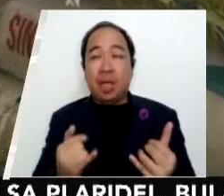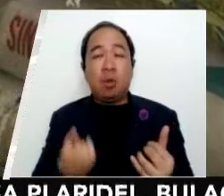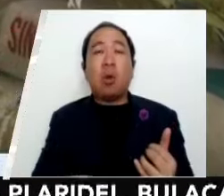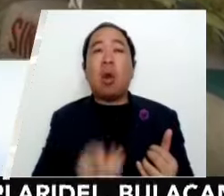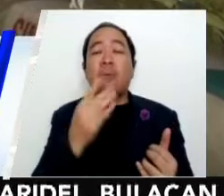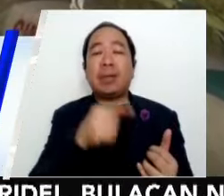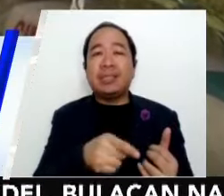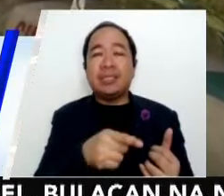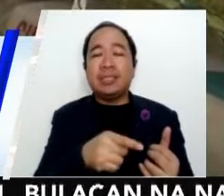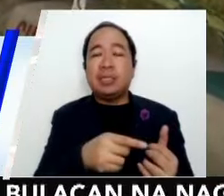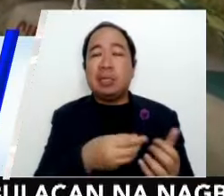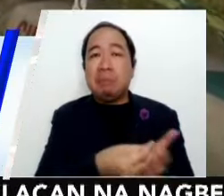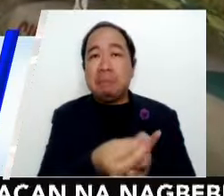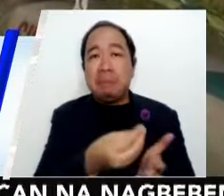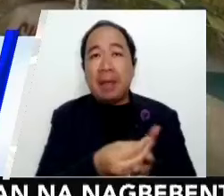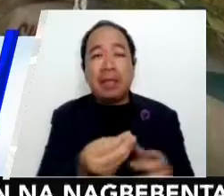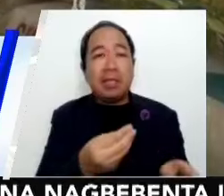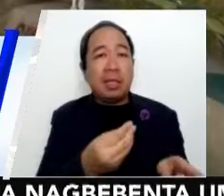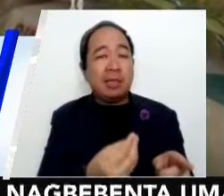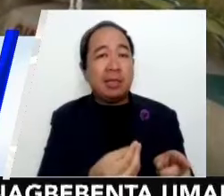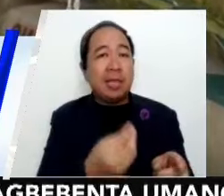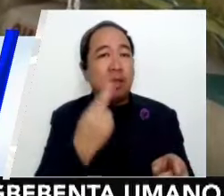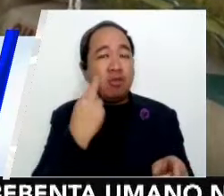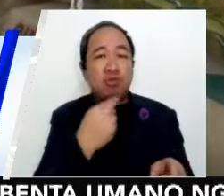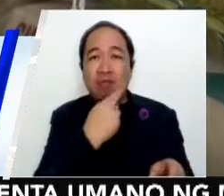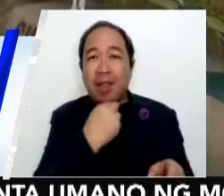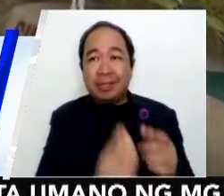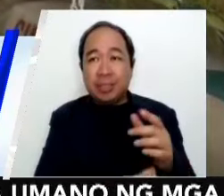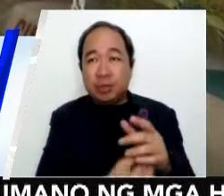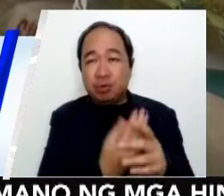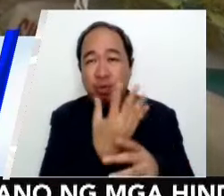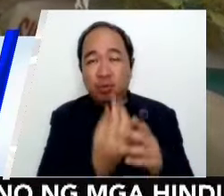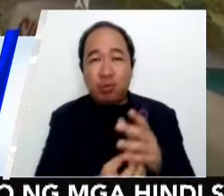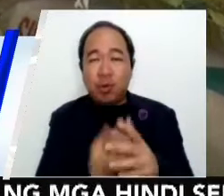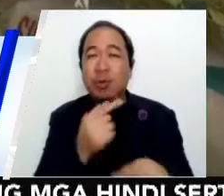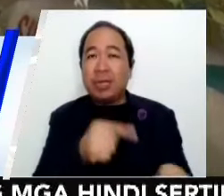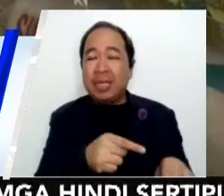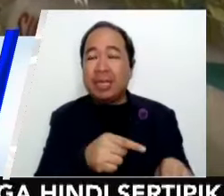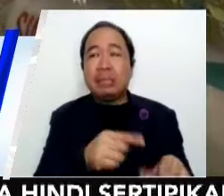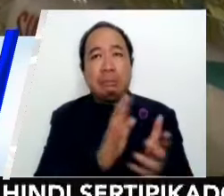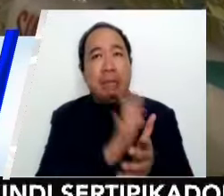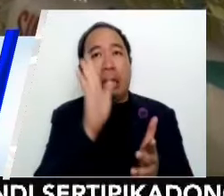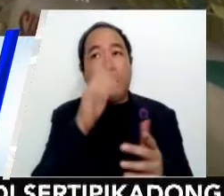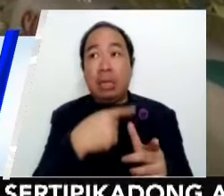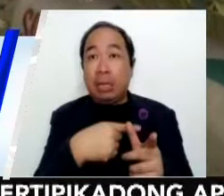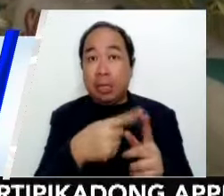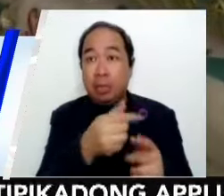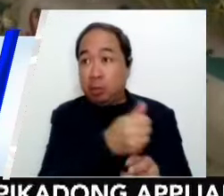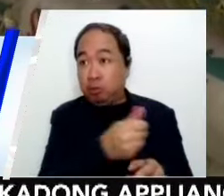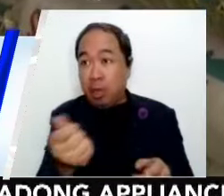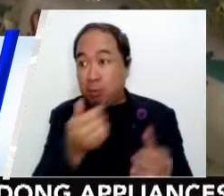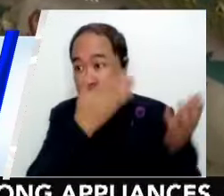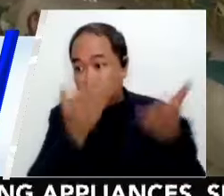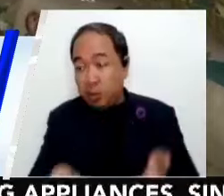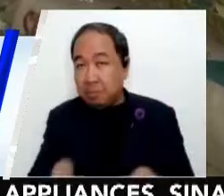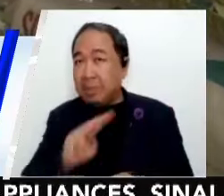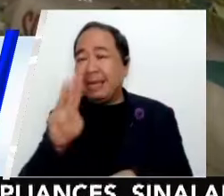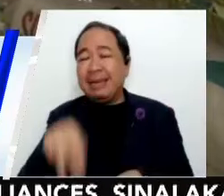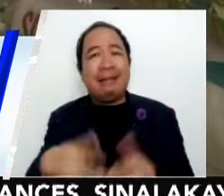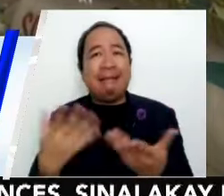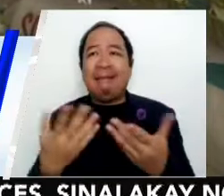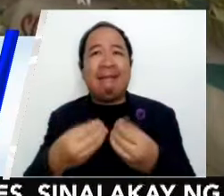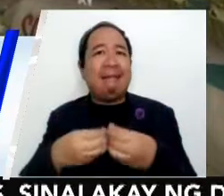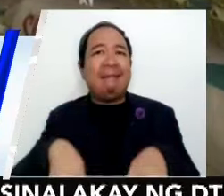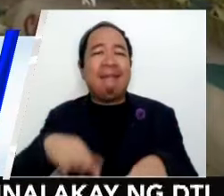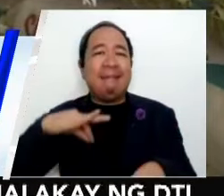mataas. Tapos i-transport pa po namin dito sa Manila. Lugi na po kami, sir, kapag binabaan po namin ng